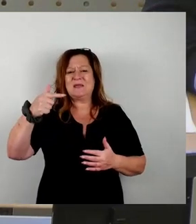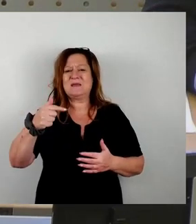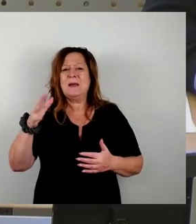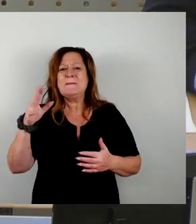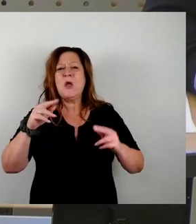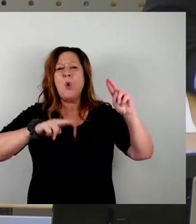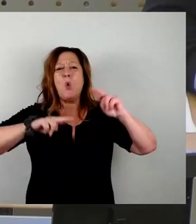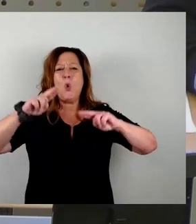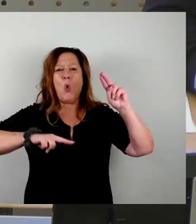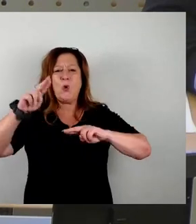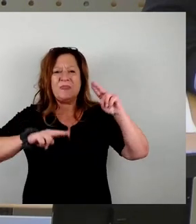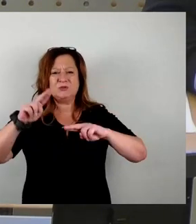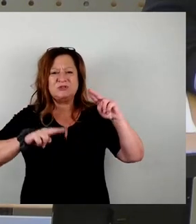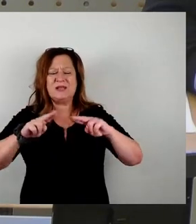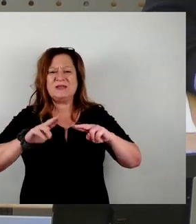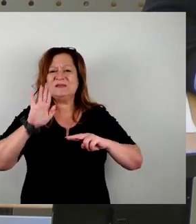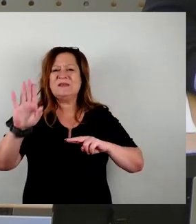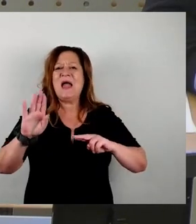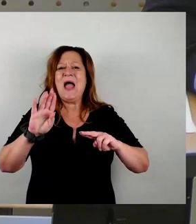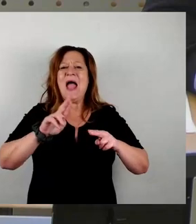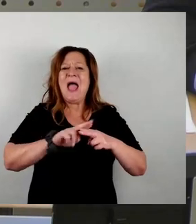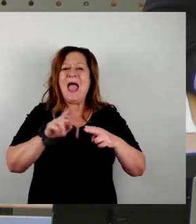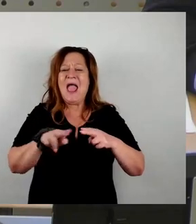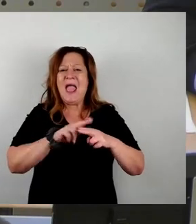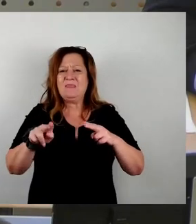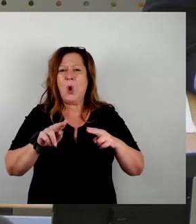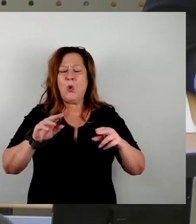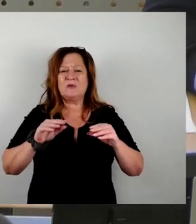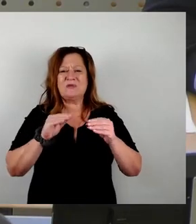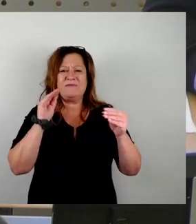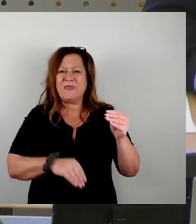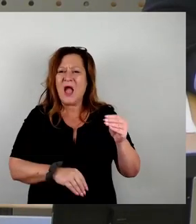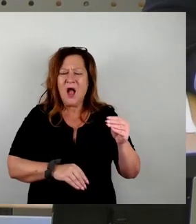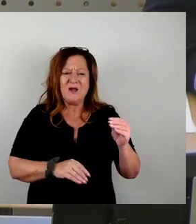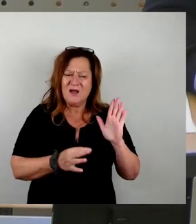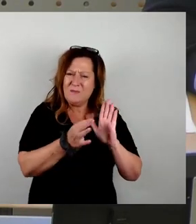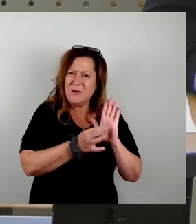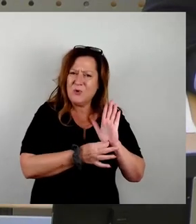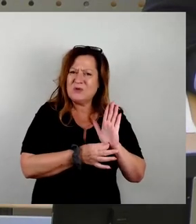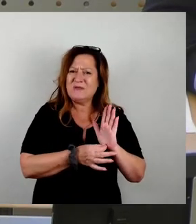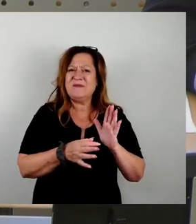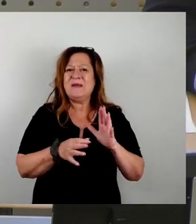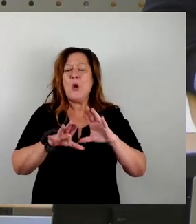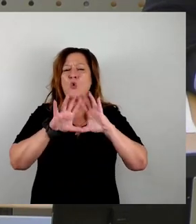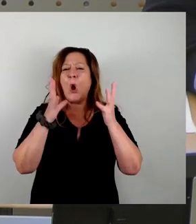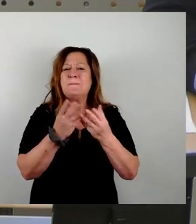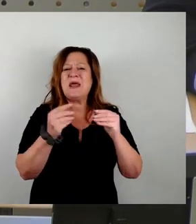unterschiedlichen Sachen, die Sie im Änderungsantrag benennen, mal auseinanderzusetzen. Wir sprechen beim kompletten Thema Mobiwelt über einige